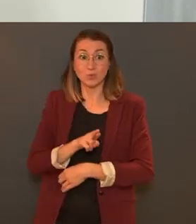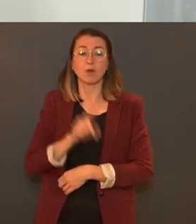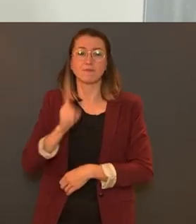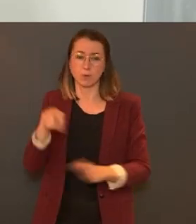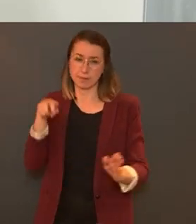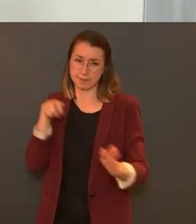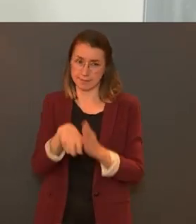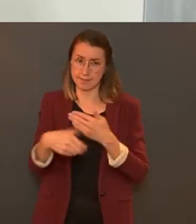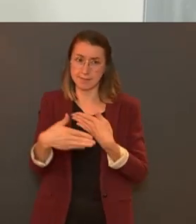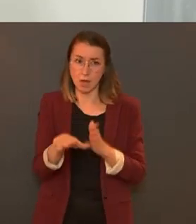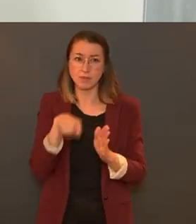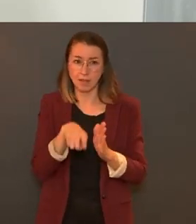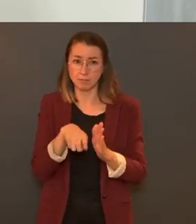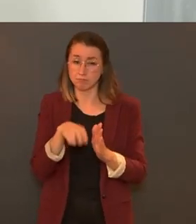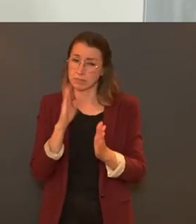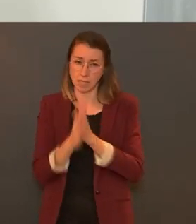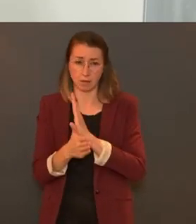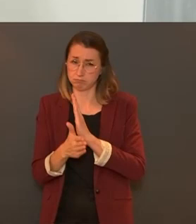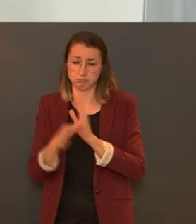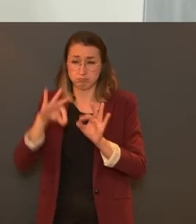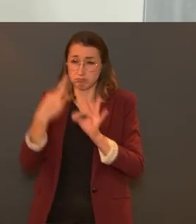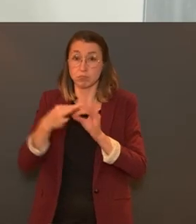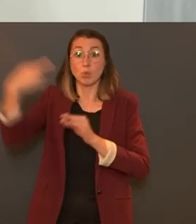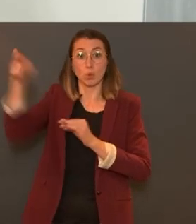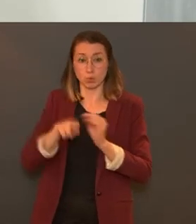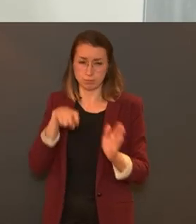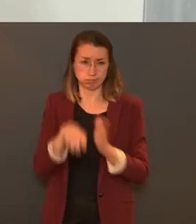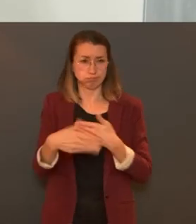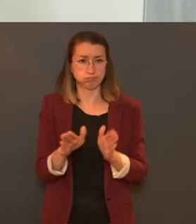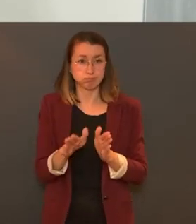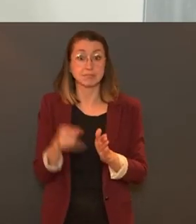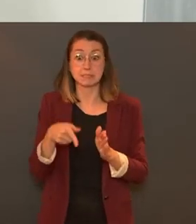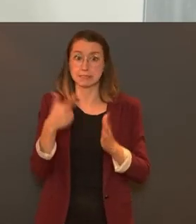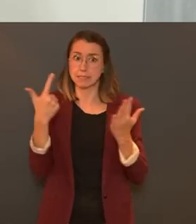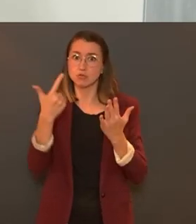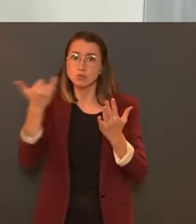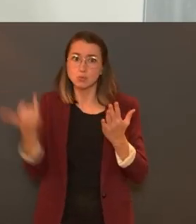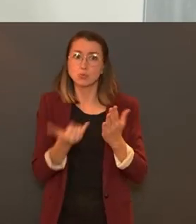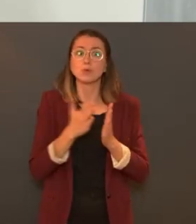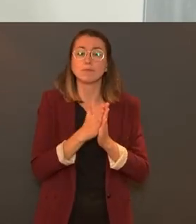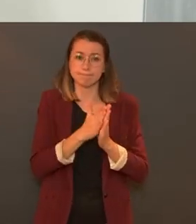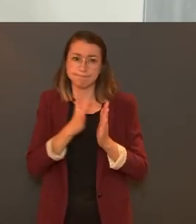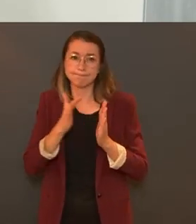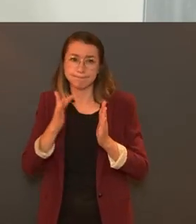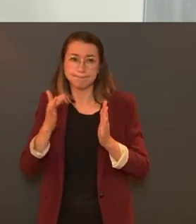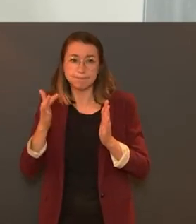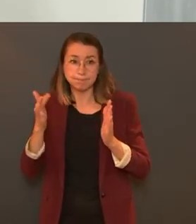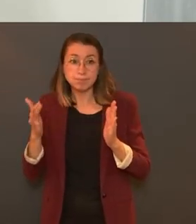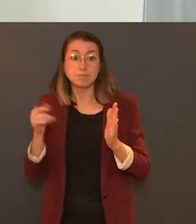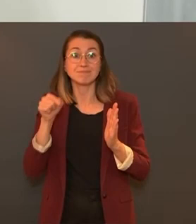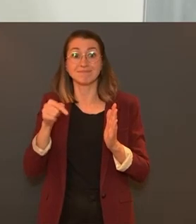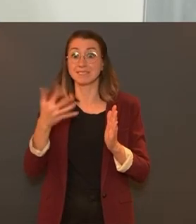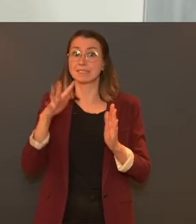dès le premier jour de leur retour, durant 7 jours, et faire un test au 5e jour, puisqu'à ce moment-là, vous êtes considéré comme